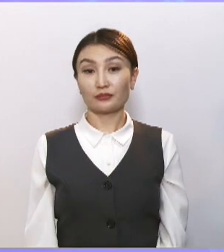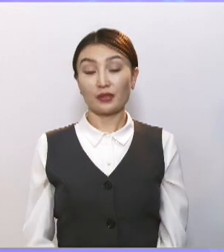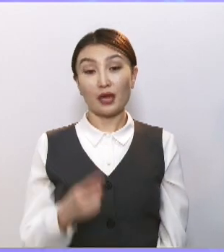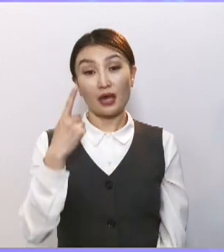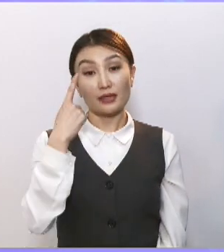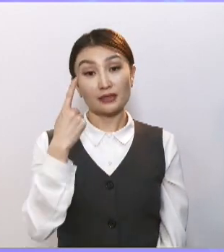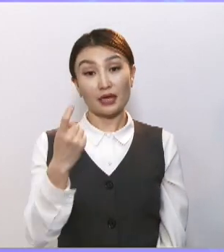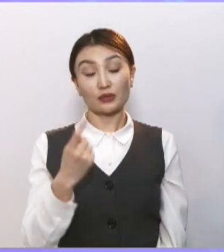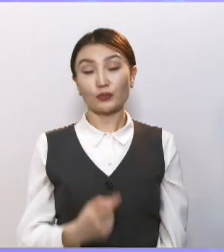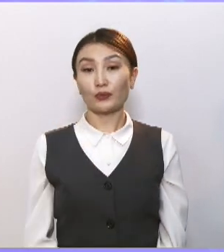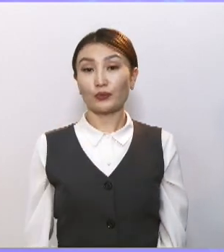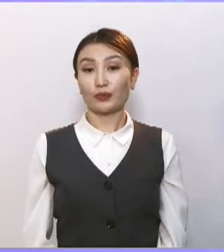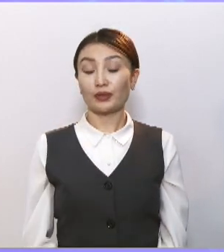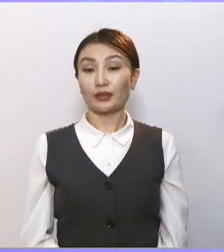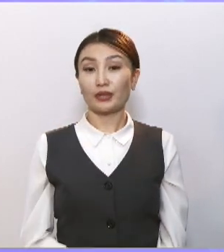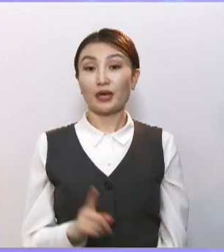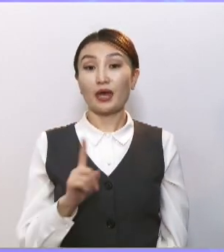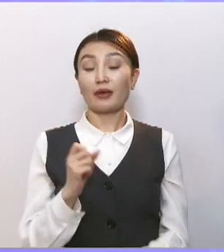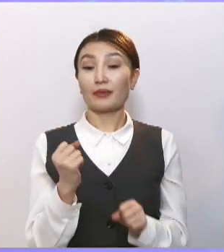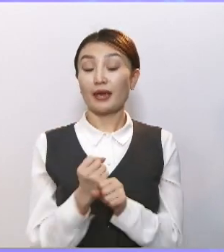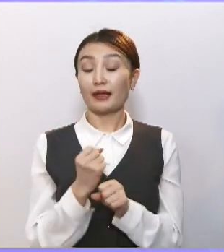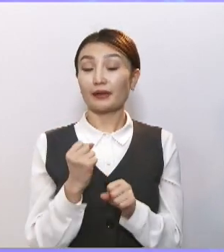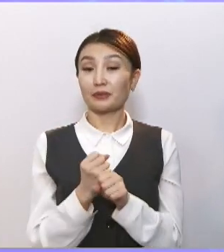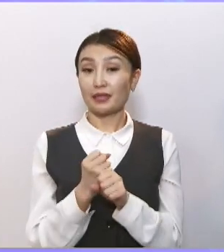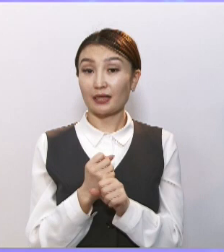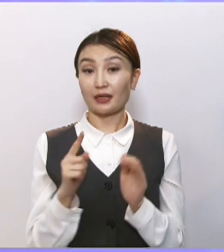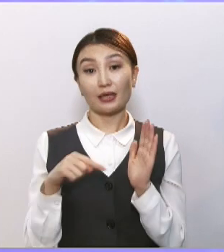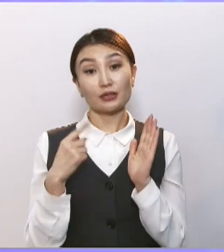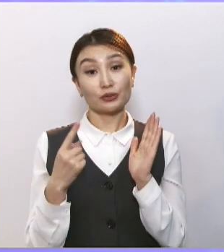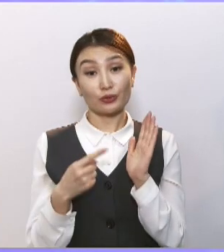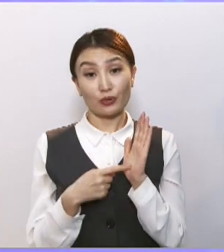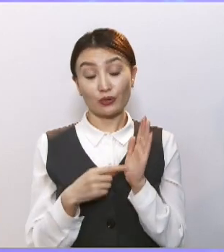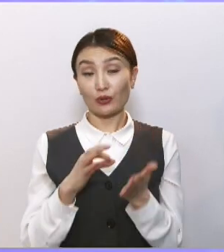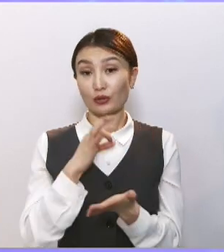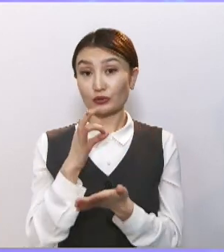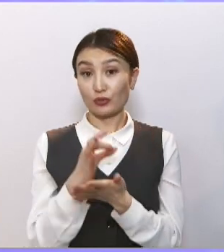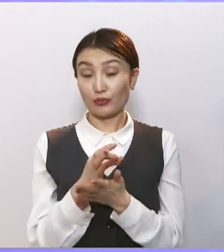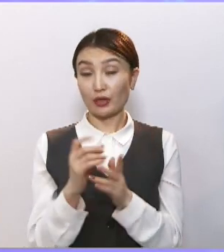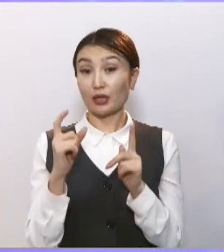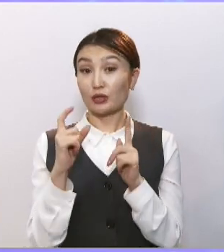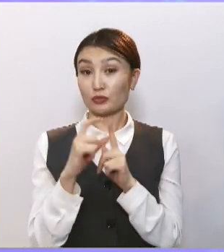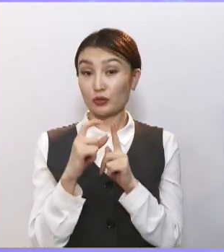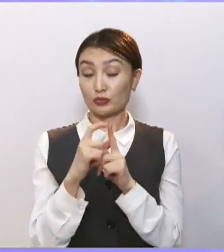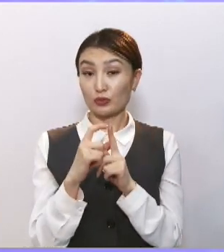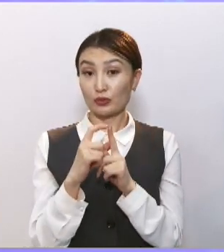Эскертүү, балдар. Эмне кылып жатат деген суроого жооп берген